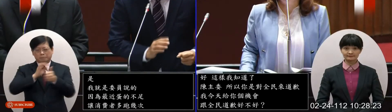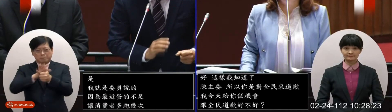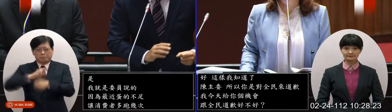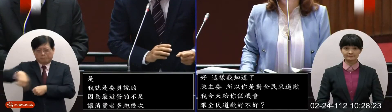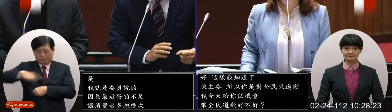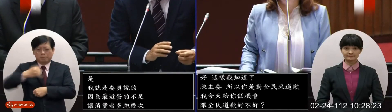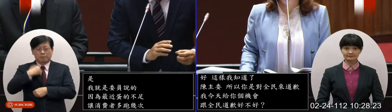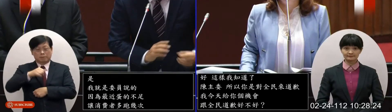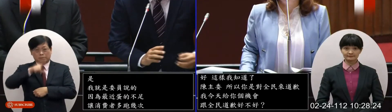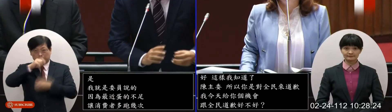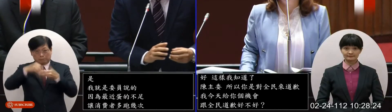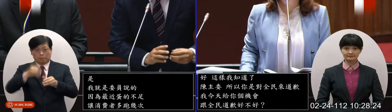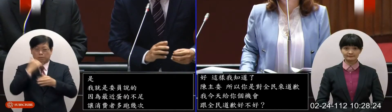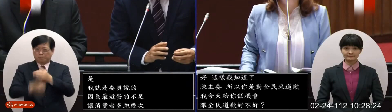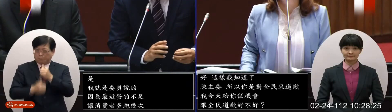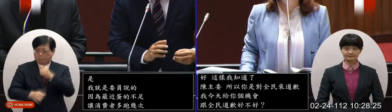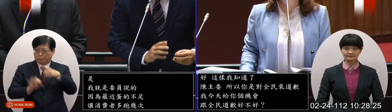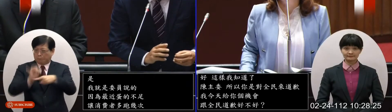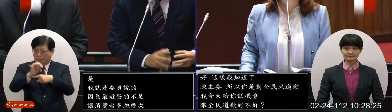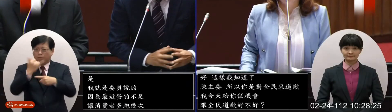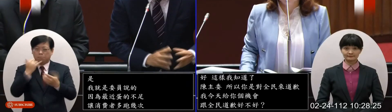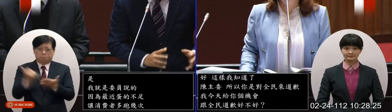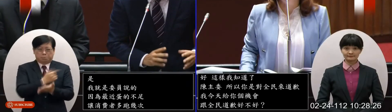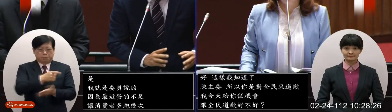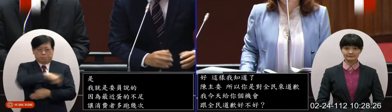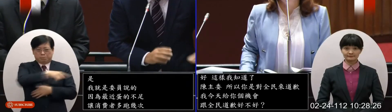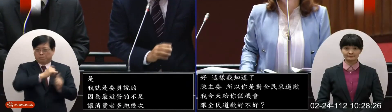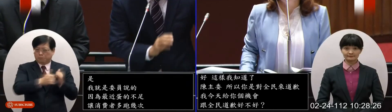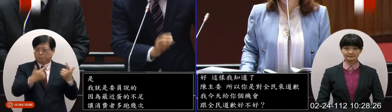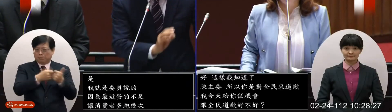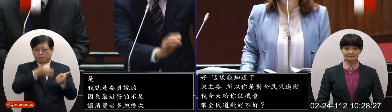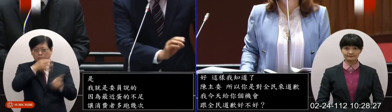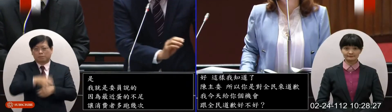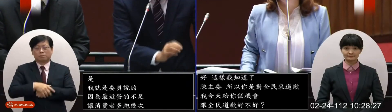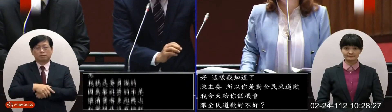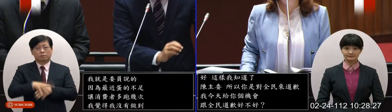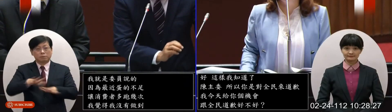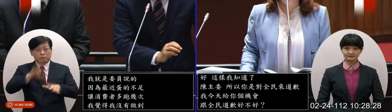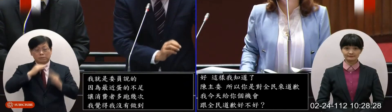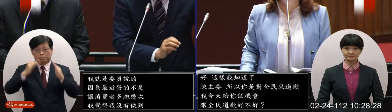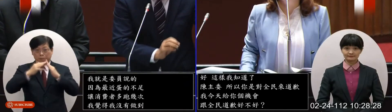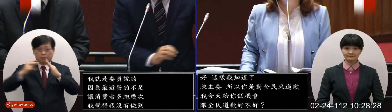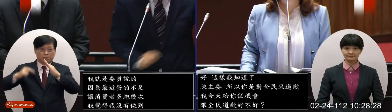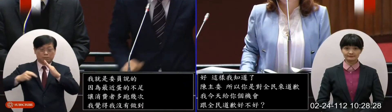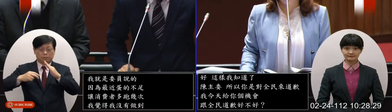民可以生产的鸡蛋100%供应给国人的消费者，所以禽舍